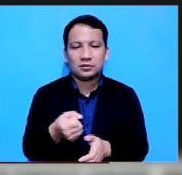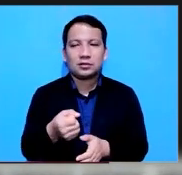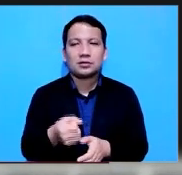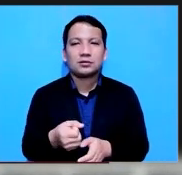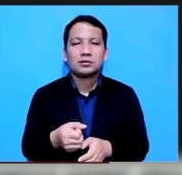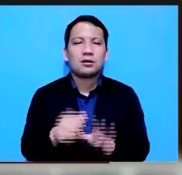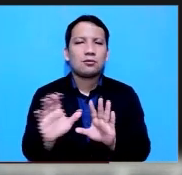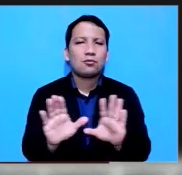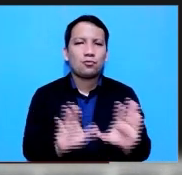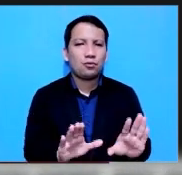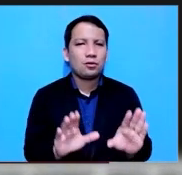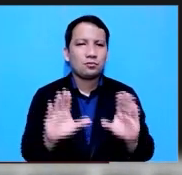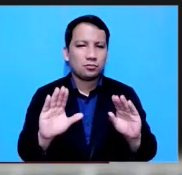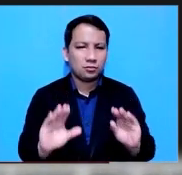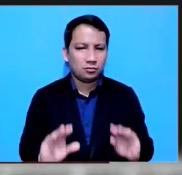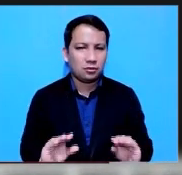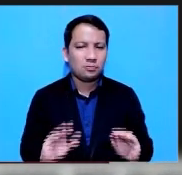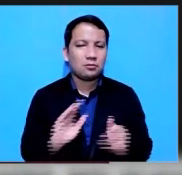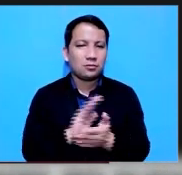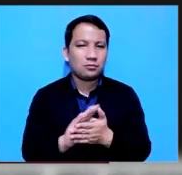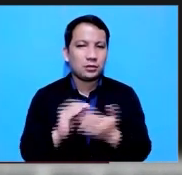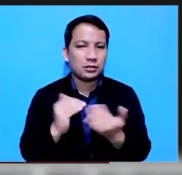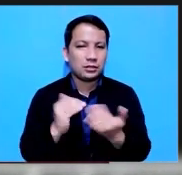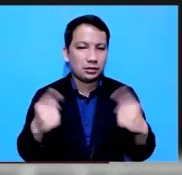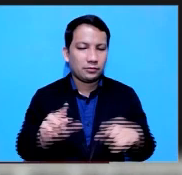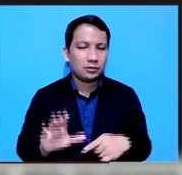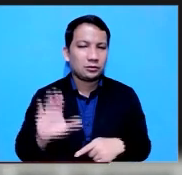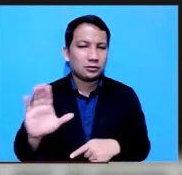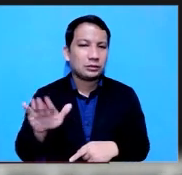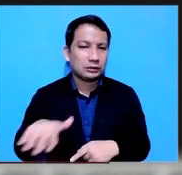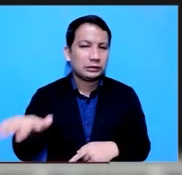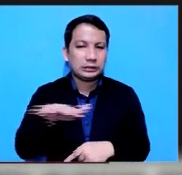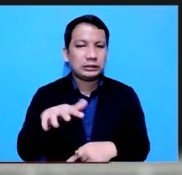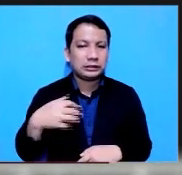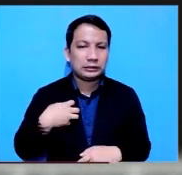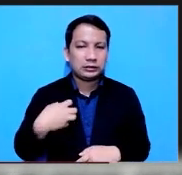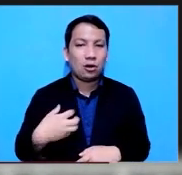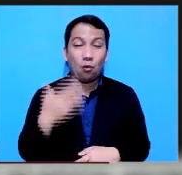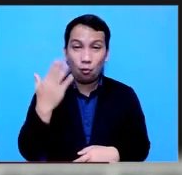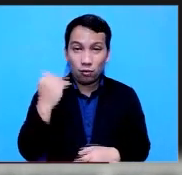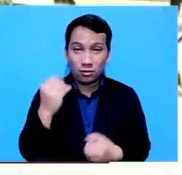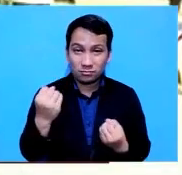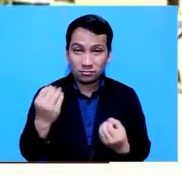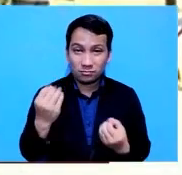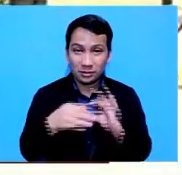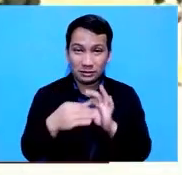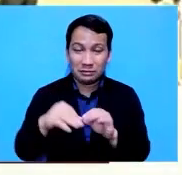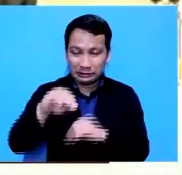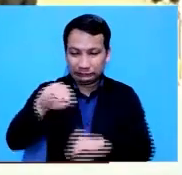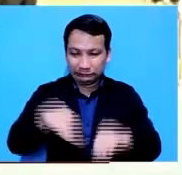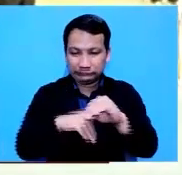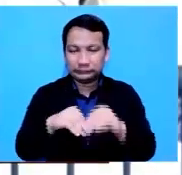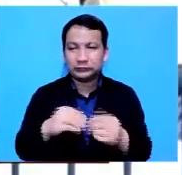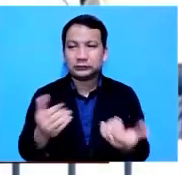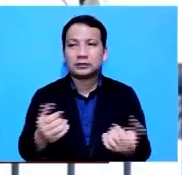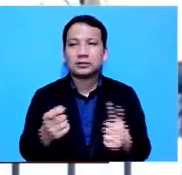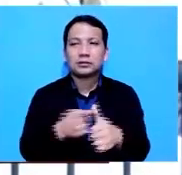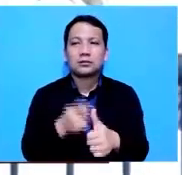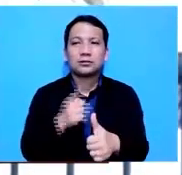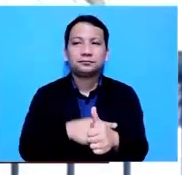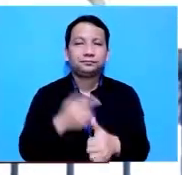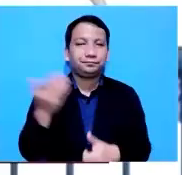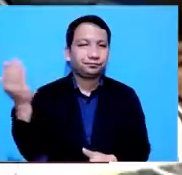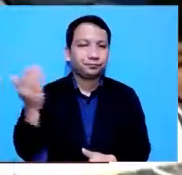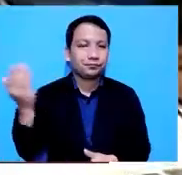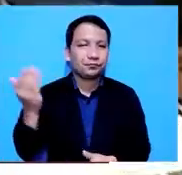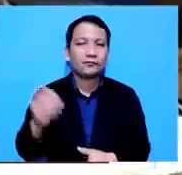natin ang sitwasyon ngayon na umiiral sa pulis dahil marami nga tayong pinapalitan. Sa kanyang unang talumpati bilang PNP